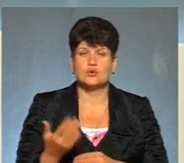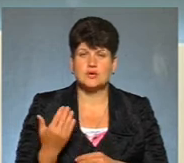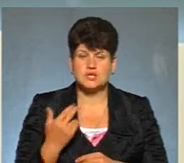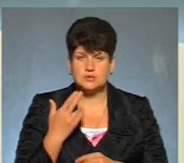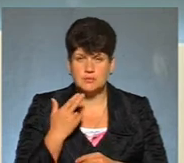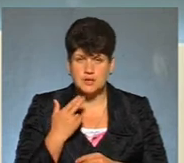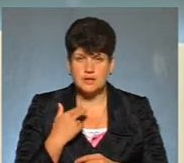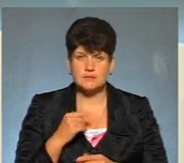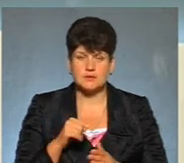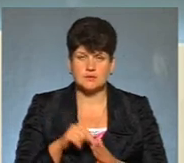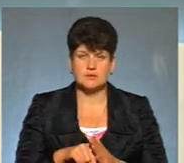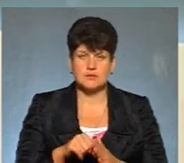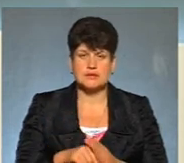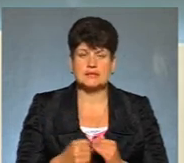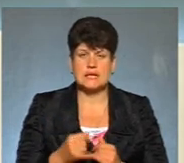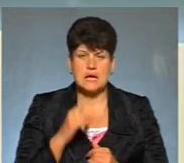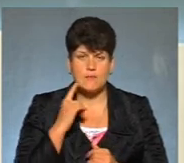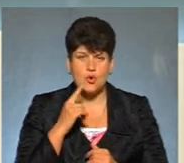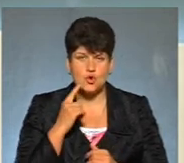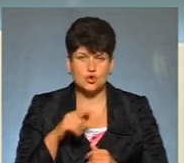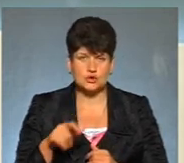грипі характерно для молодих,